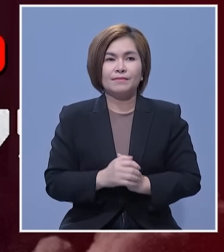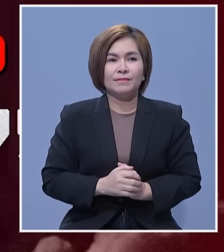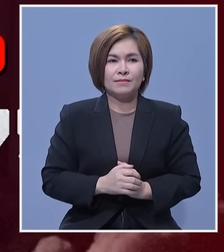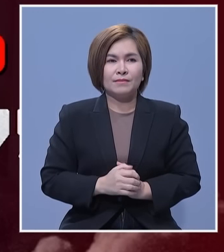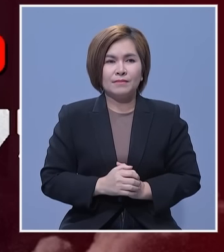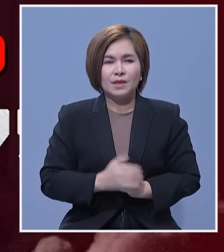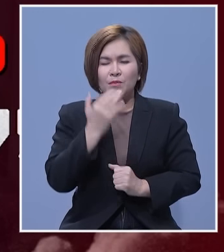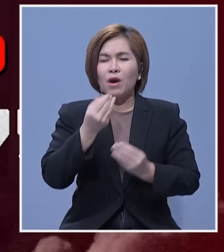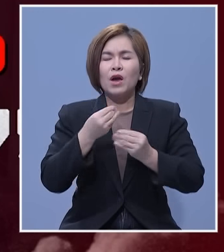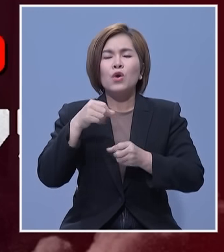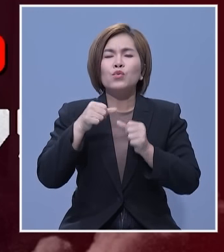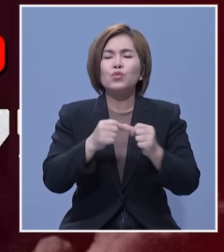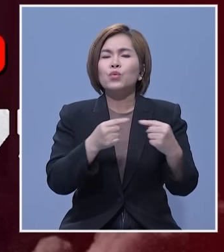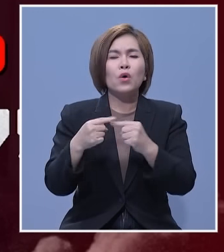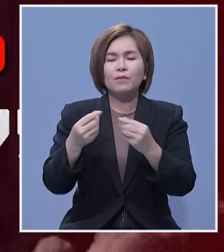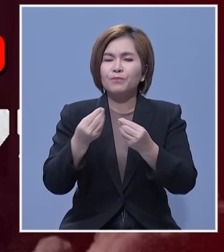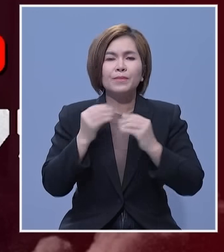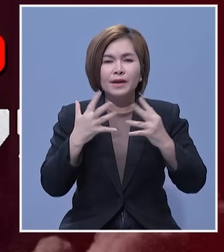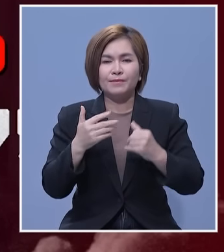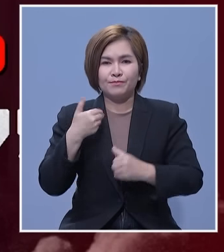มอยู่ต่อแล้วเอาไปฟังบางช่วงค่ะ